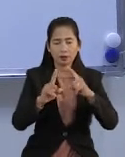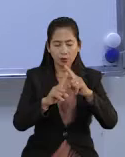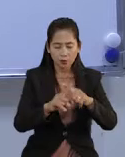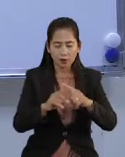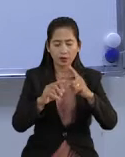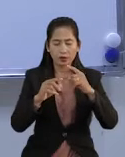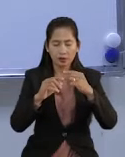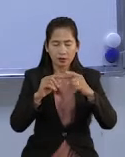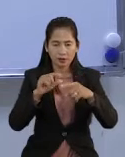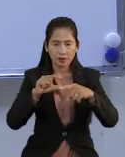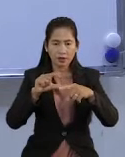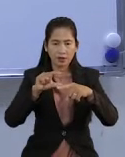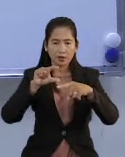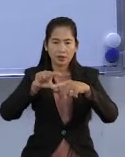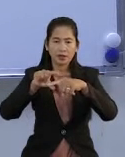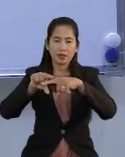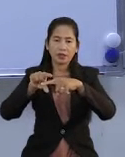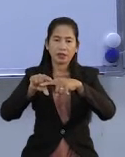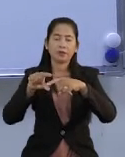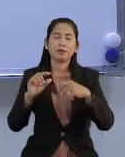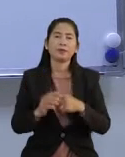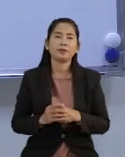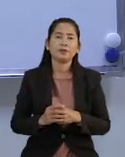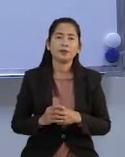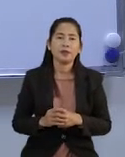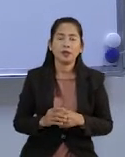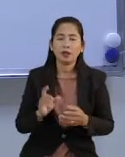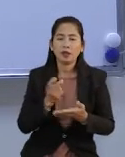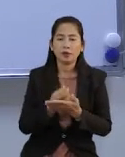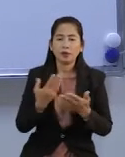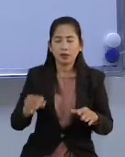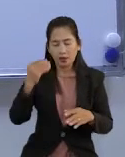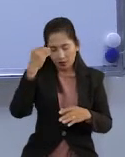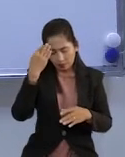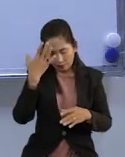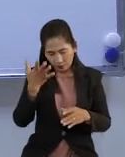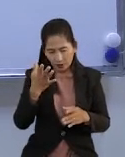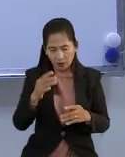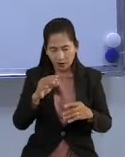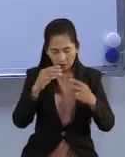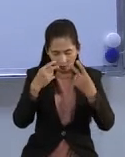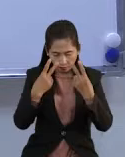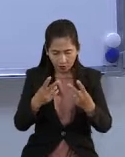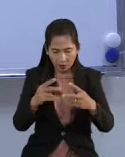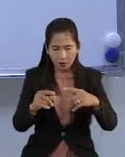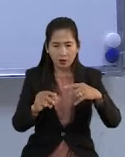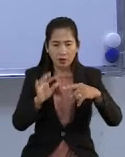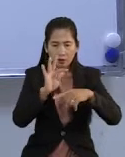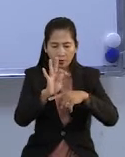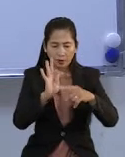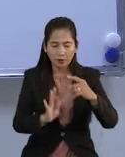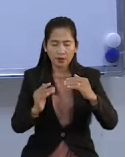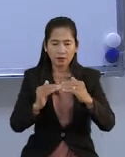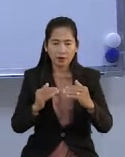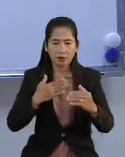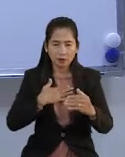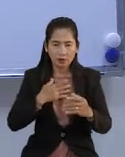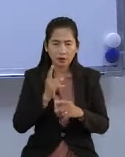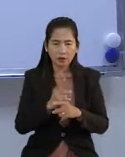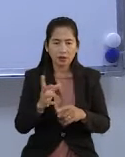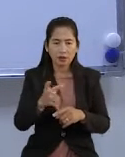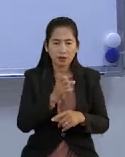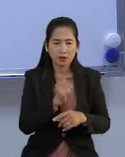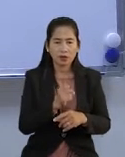cốn nâng pro man vị thi chạy đối chứ nét đàm bầy rốt pro phía xa mạc nế dương trâu